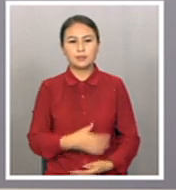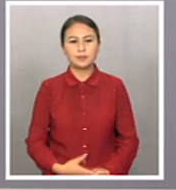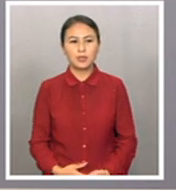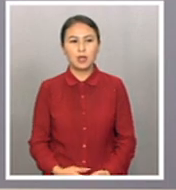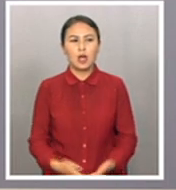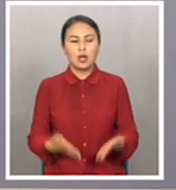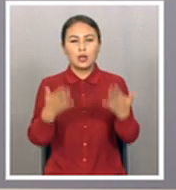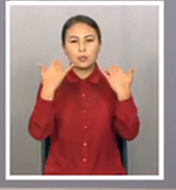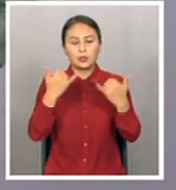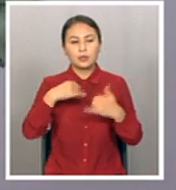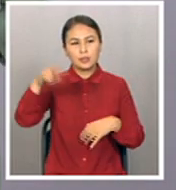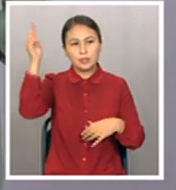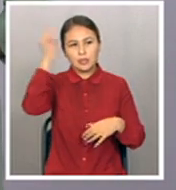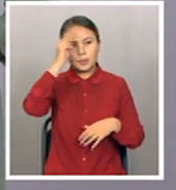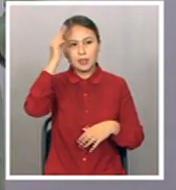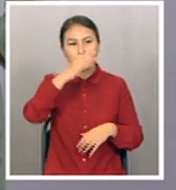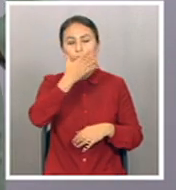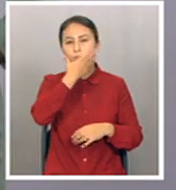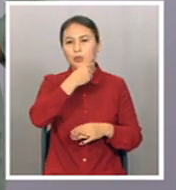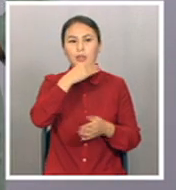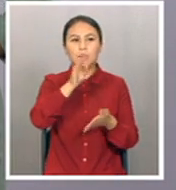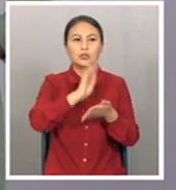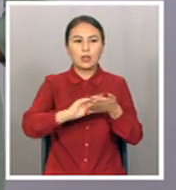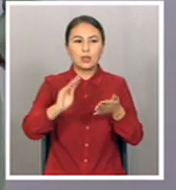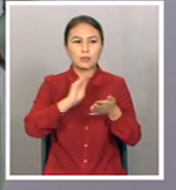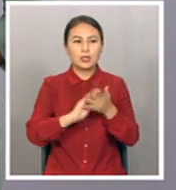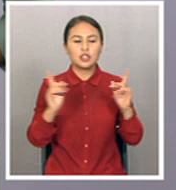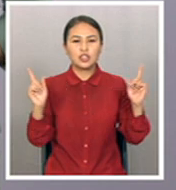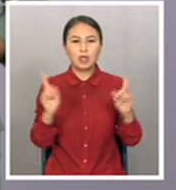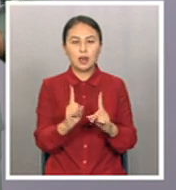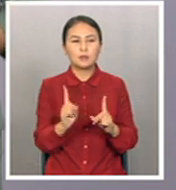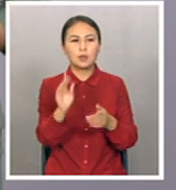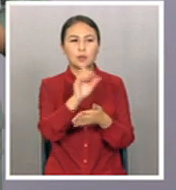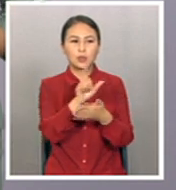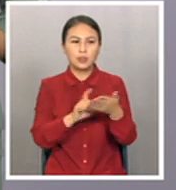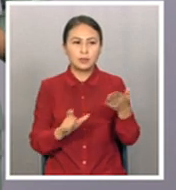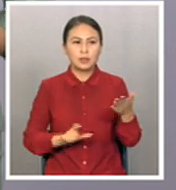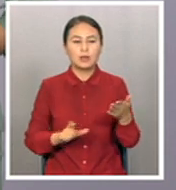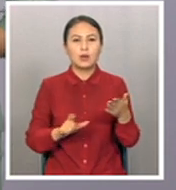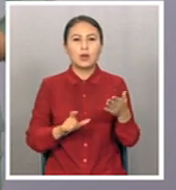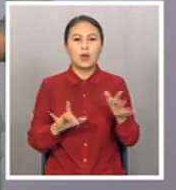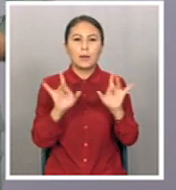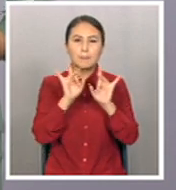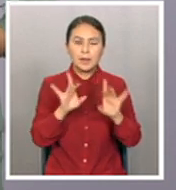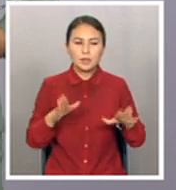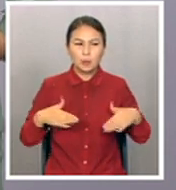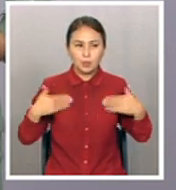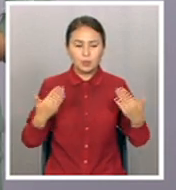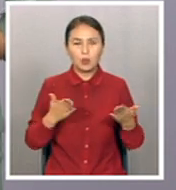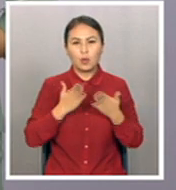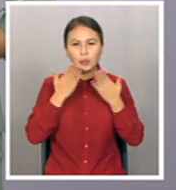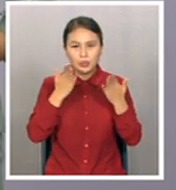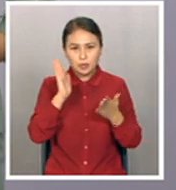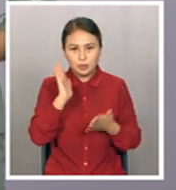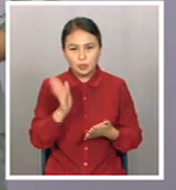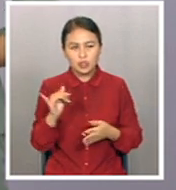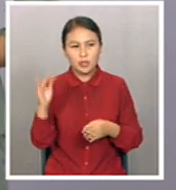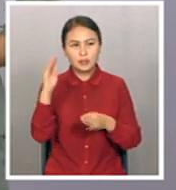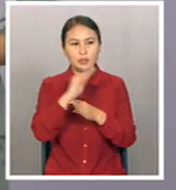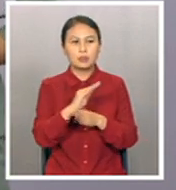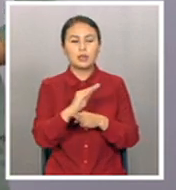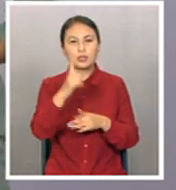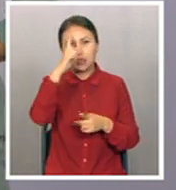Бүгінгі сабақта көркем шығармалардан шағын көлемді үзінділерді мәнерлеп оқисыз және